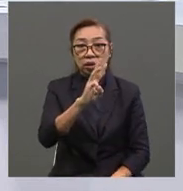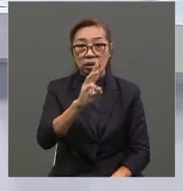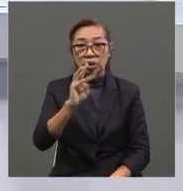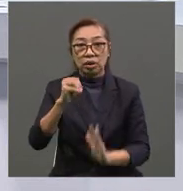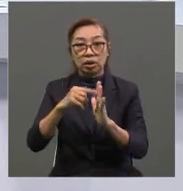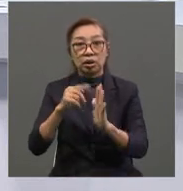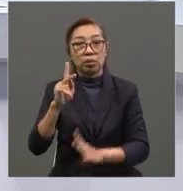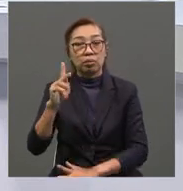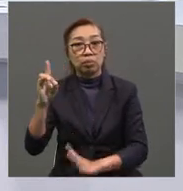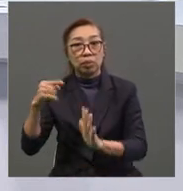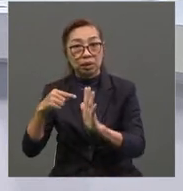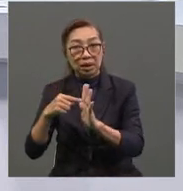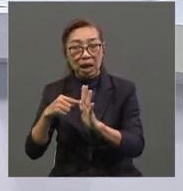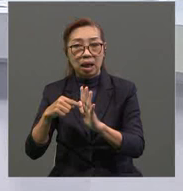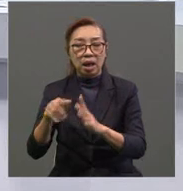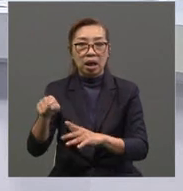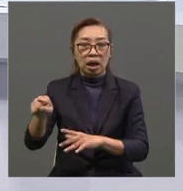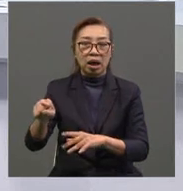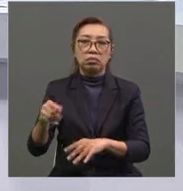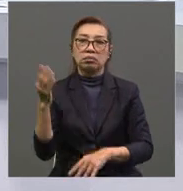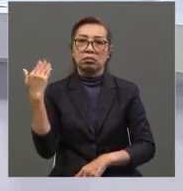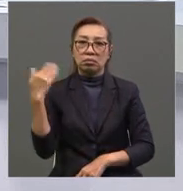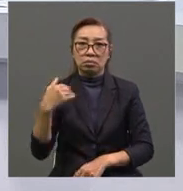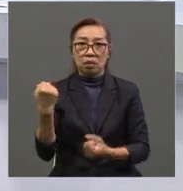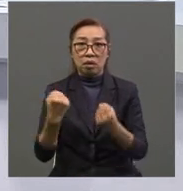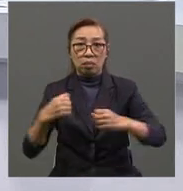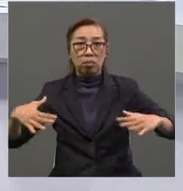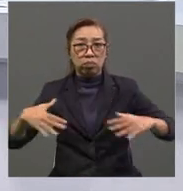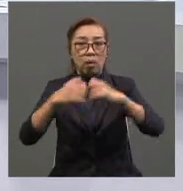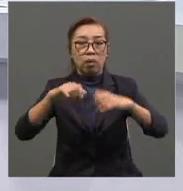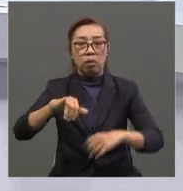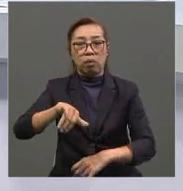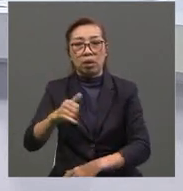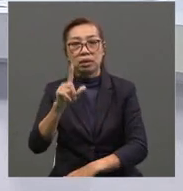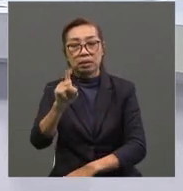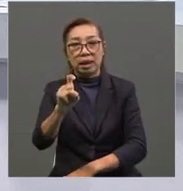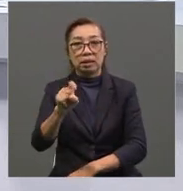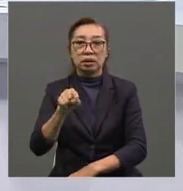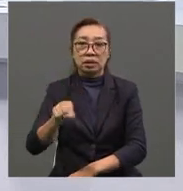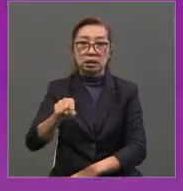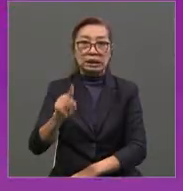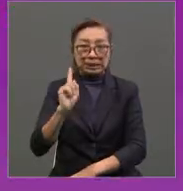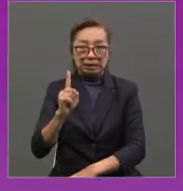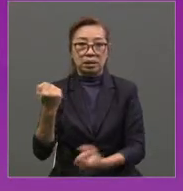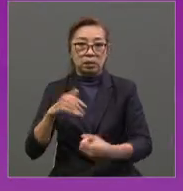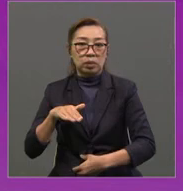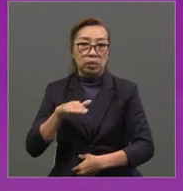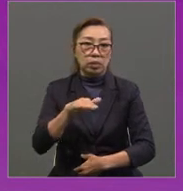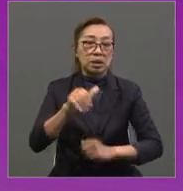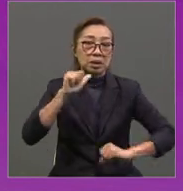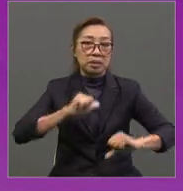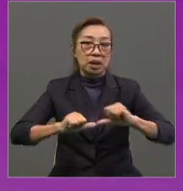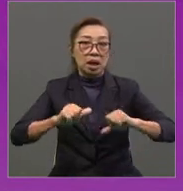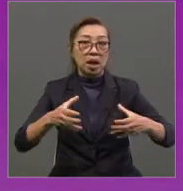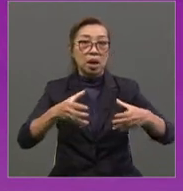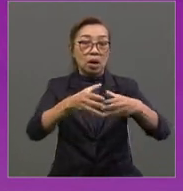เอิ้นน้องใส่หม้อนึ่งนะครับประสบอุบัติเหตุรถชนประสานงานเสียชีวิตครับขณะกำลังเดินทางไปร่วมแสดงกับชาว